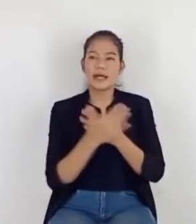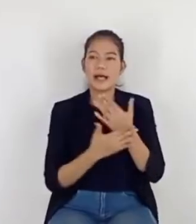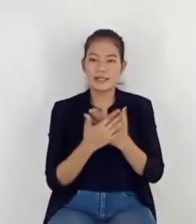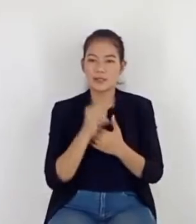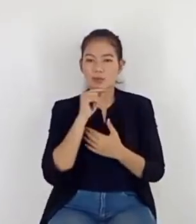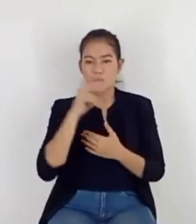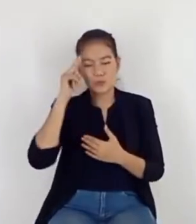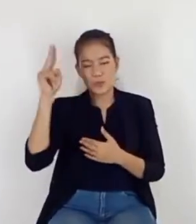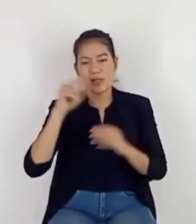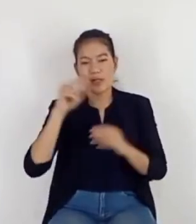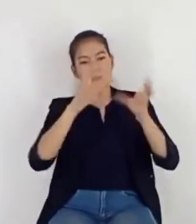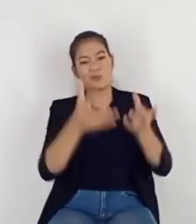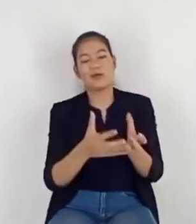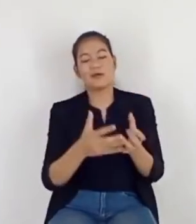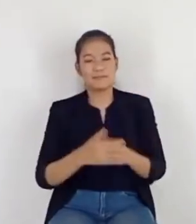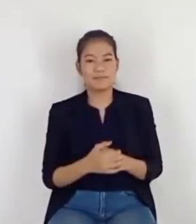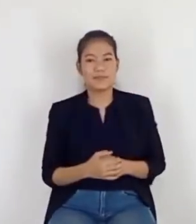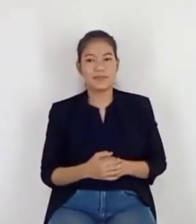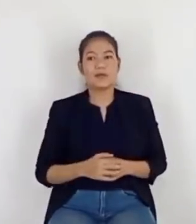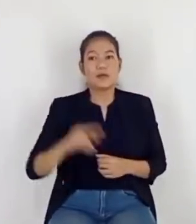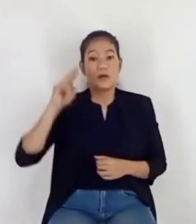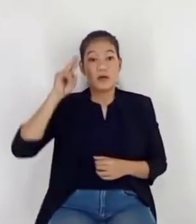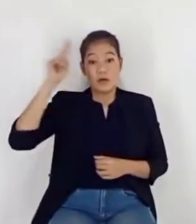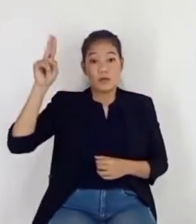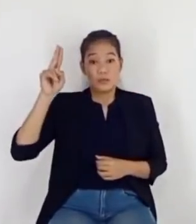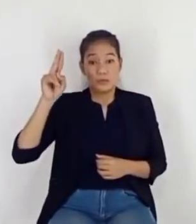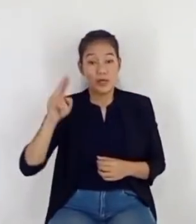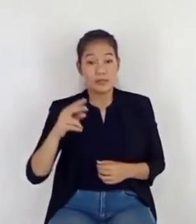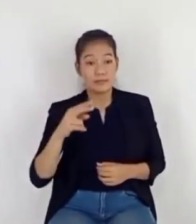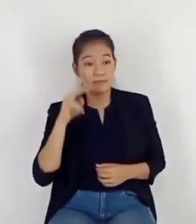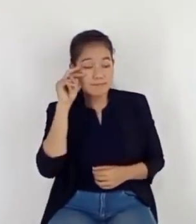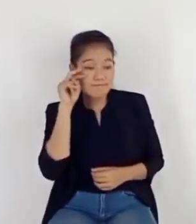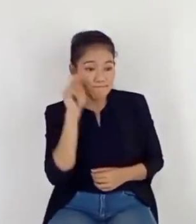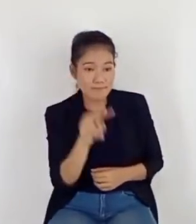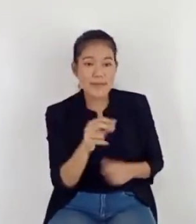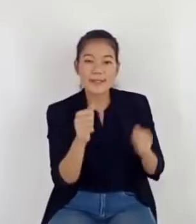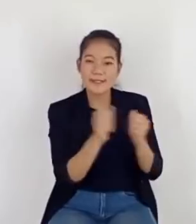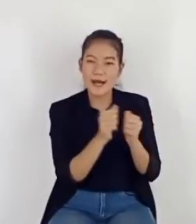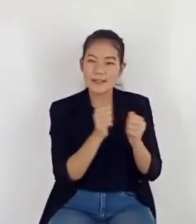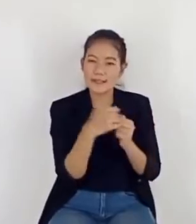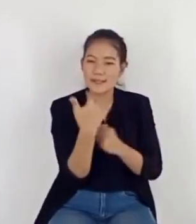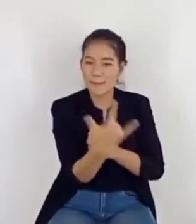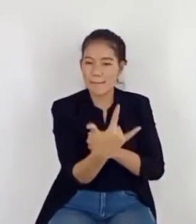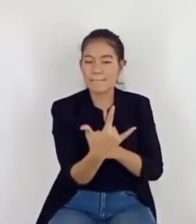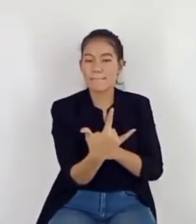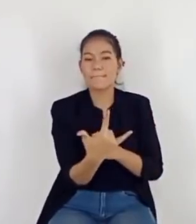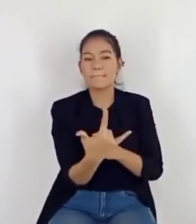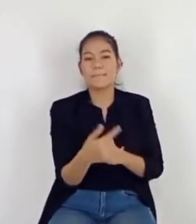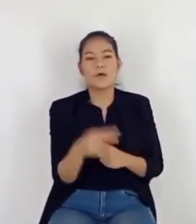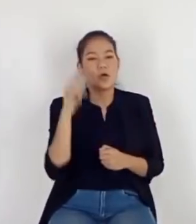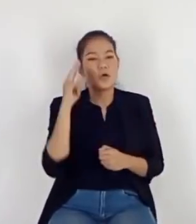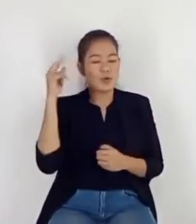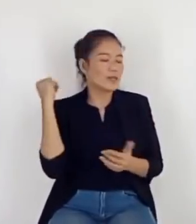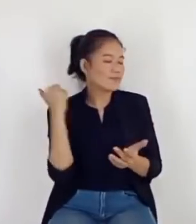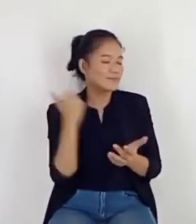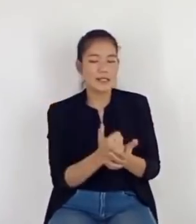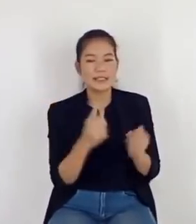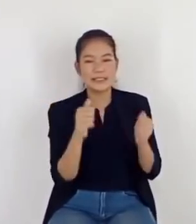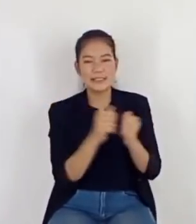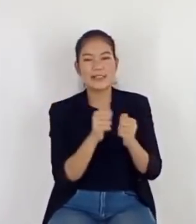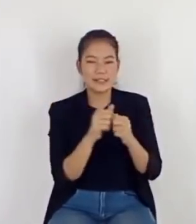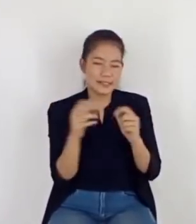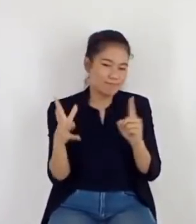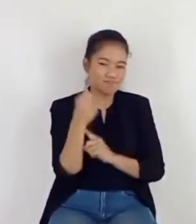keutuhan ciptaan. Dan Tuhan tidak pernah lalai dengan janjinya. Tuhan pasti menepati